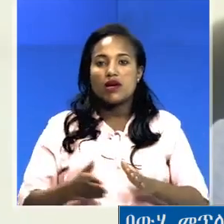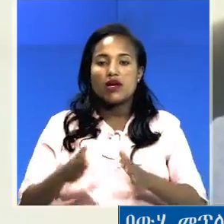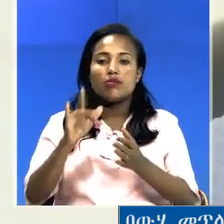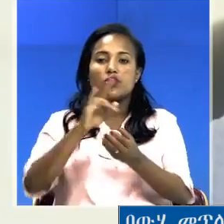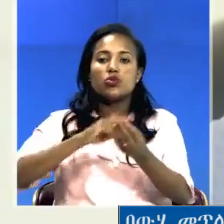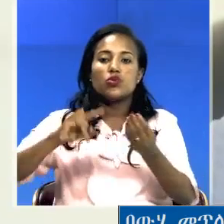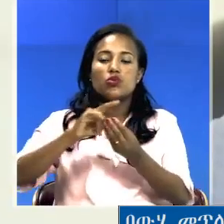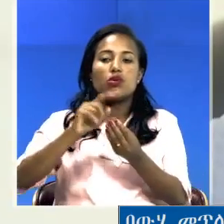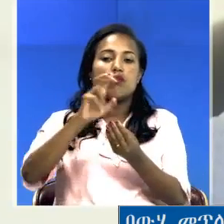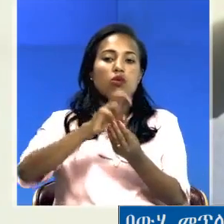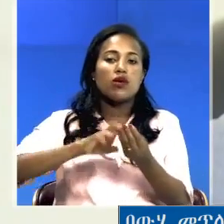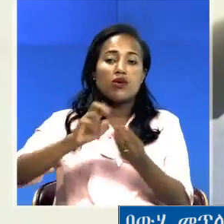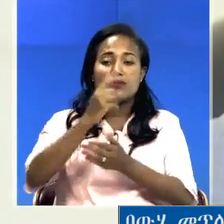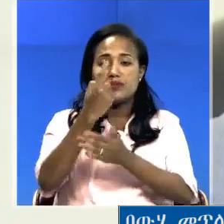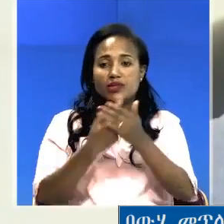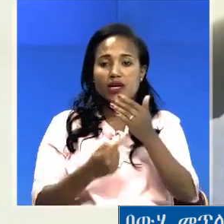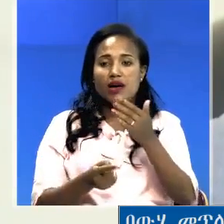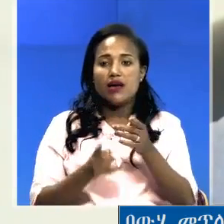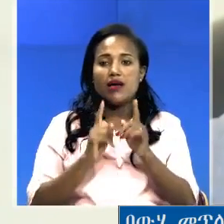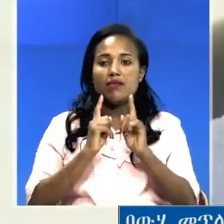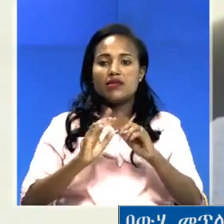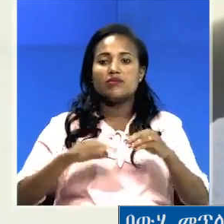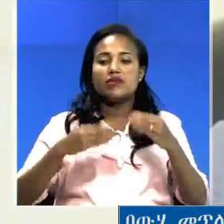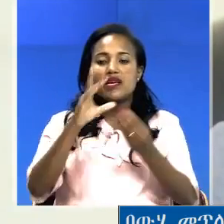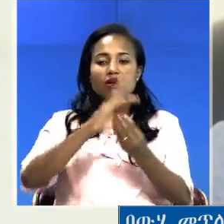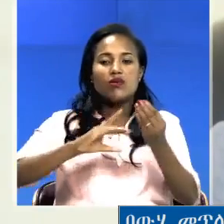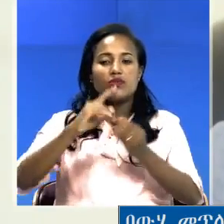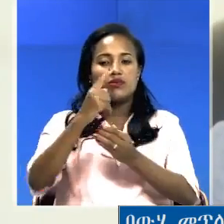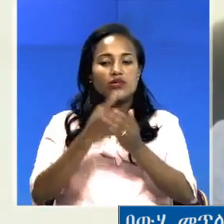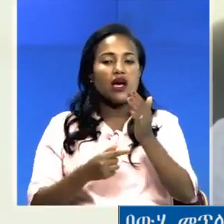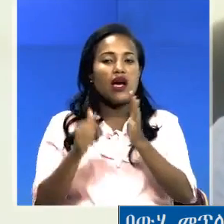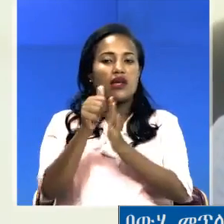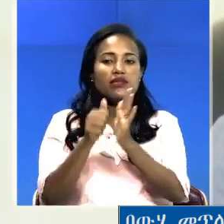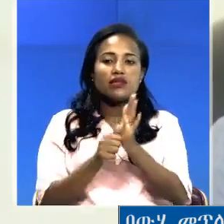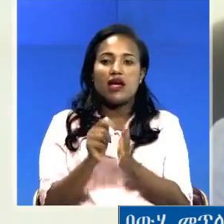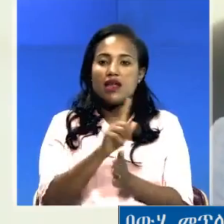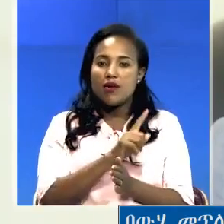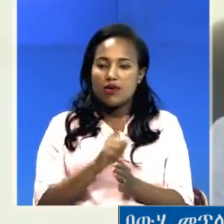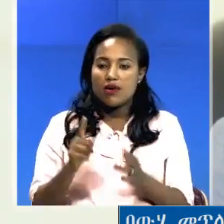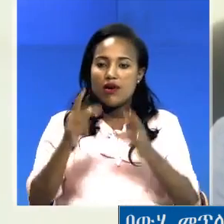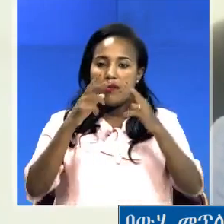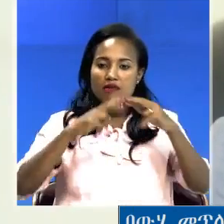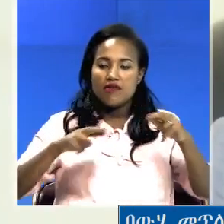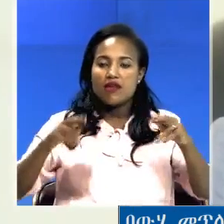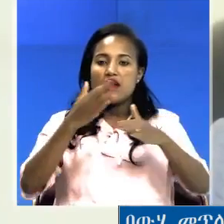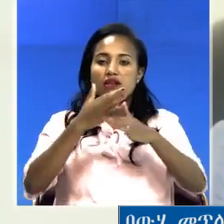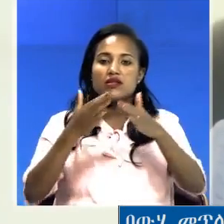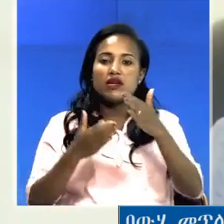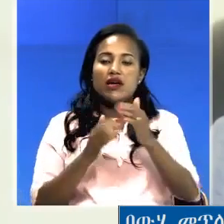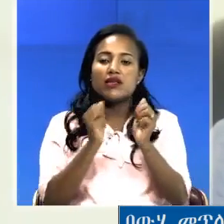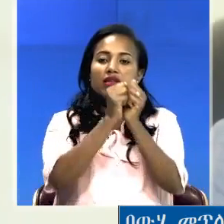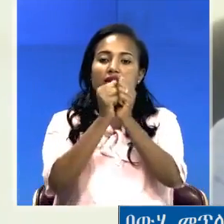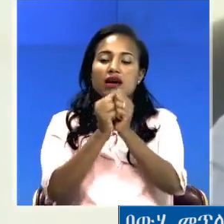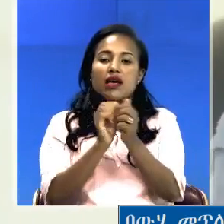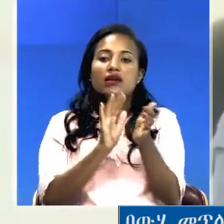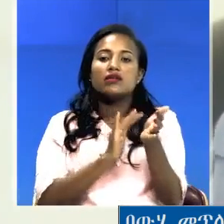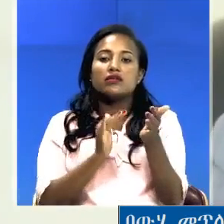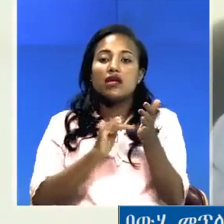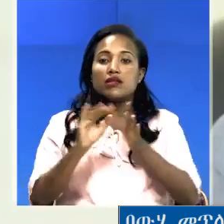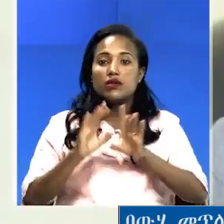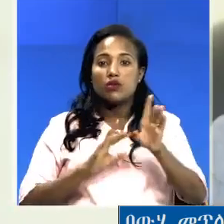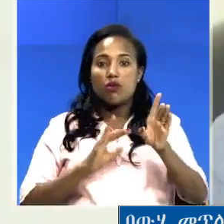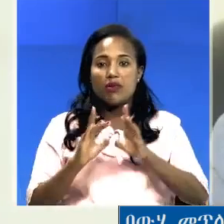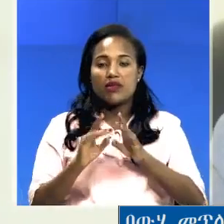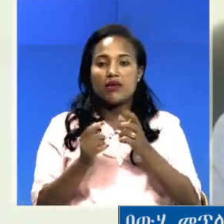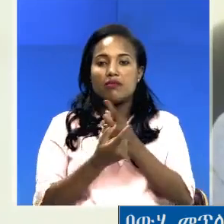በወረዳው ብቻ የሚመለስ የክልሉ ብቻ አጀንዳ እንዳይሆንም በፌደራል ደረጃም የጋራ ጥናት ተደርጎበት